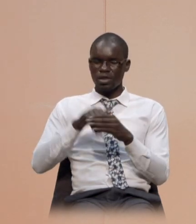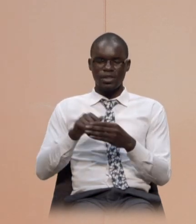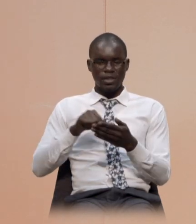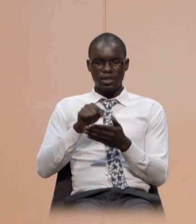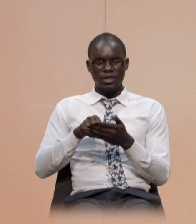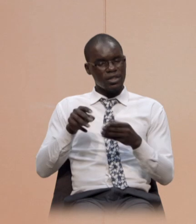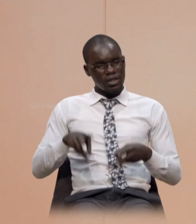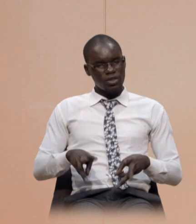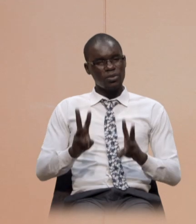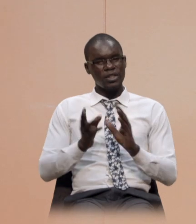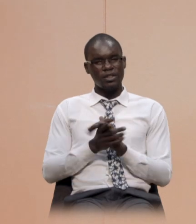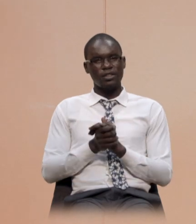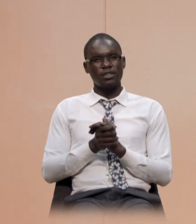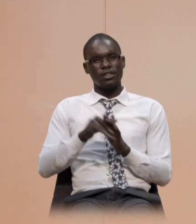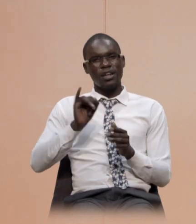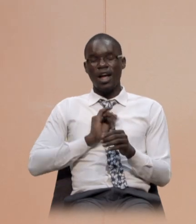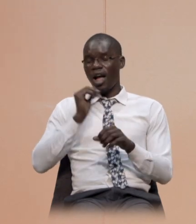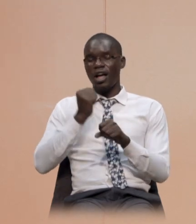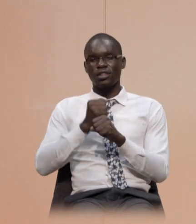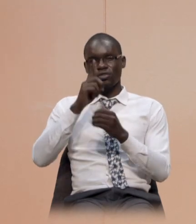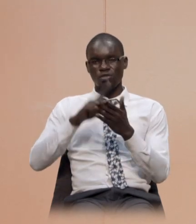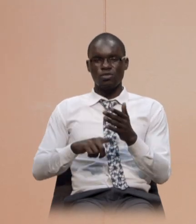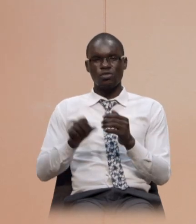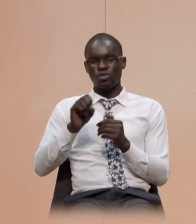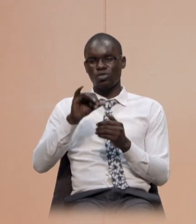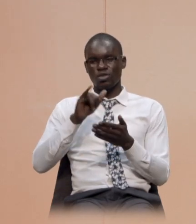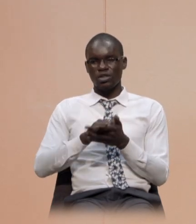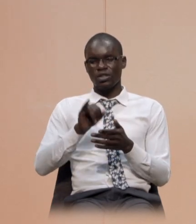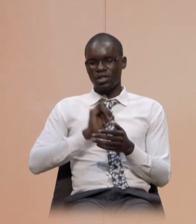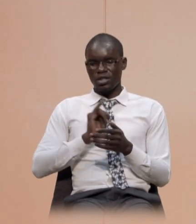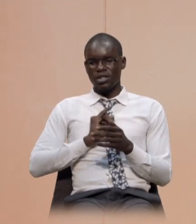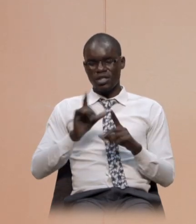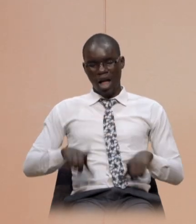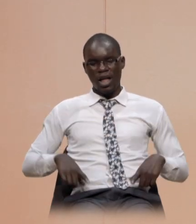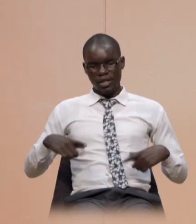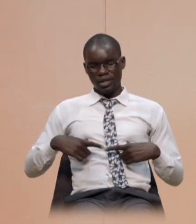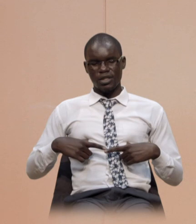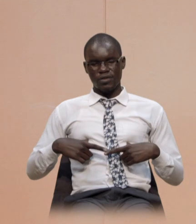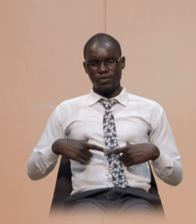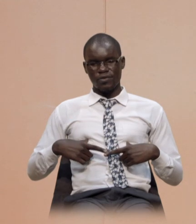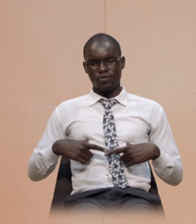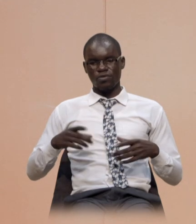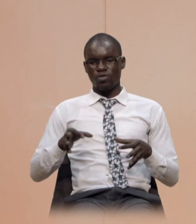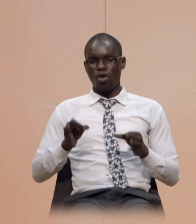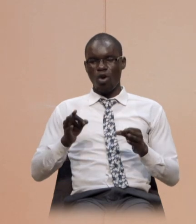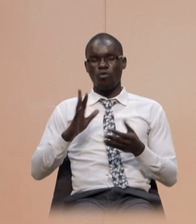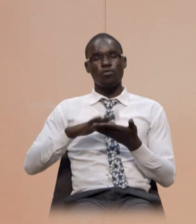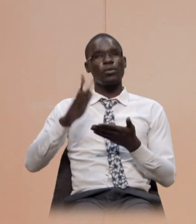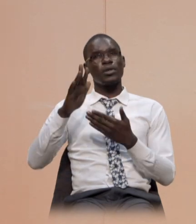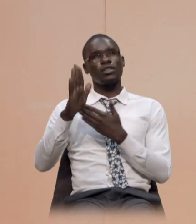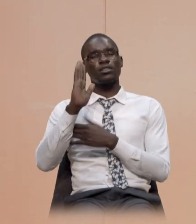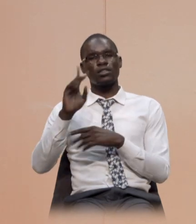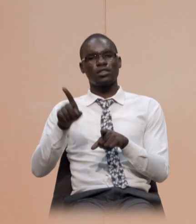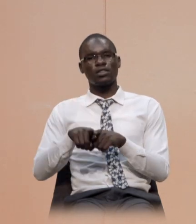hii. Nitafanya nini ili kwamba niishi maisha ya kutukuza Mungu, maisha